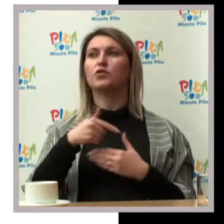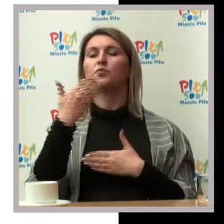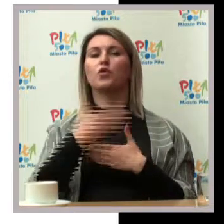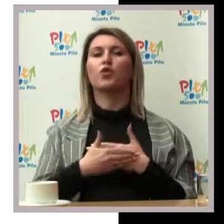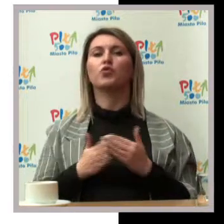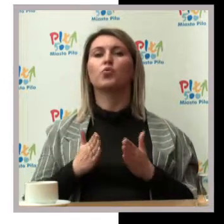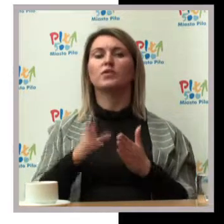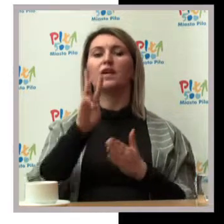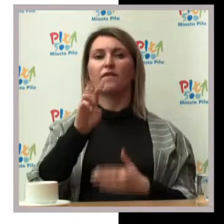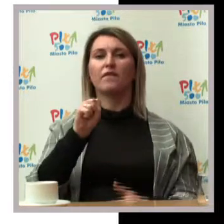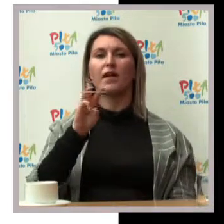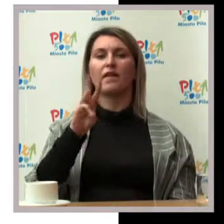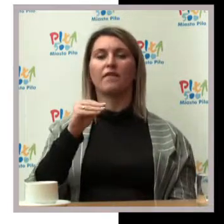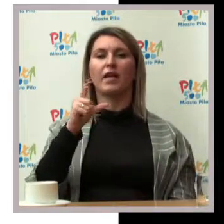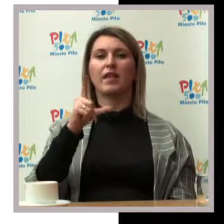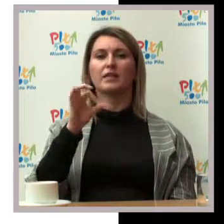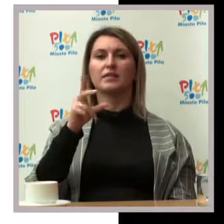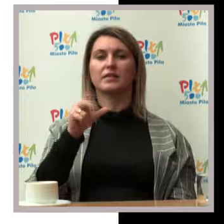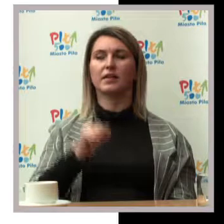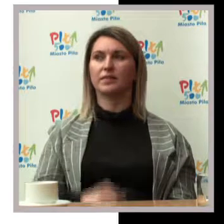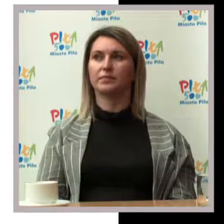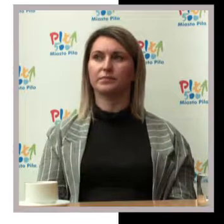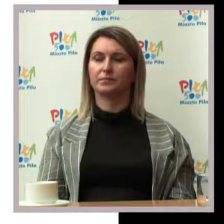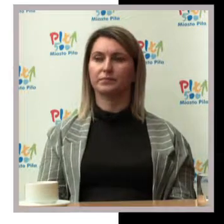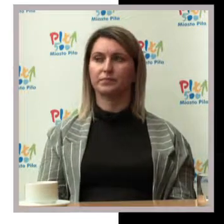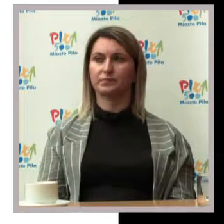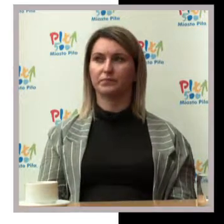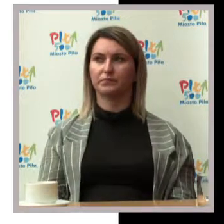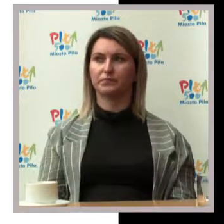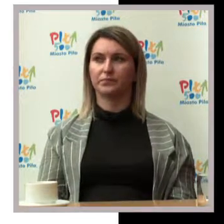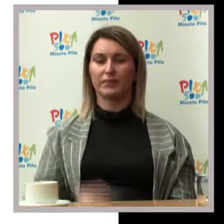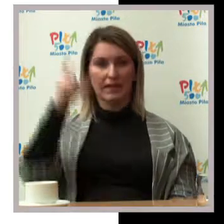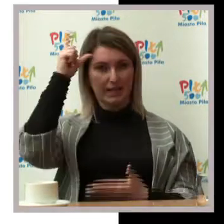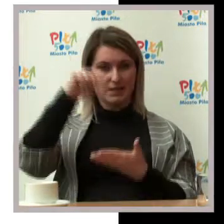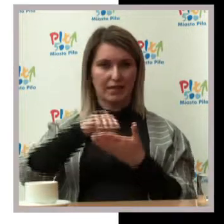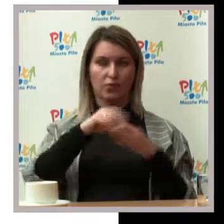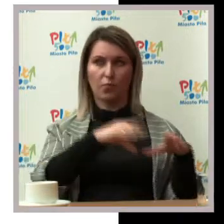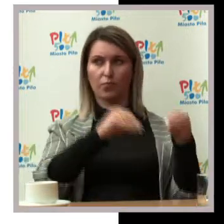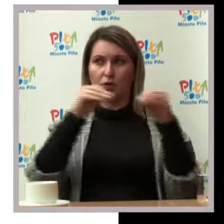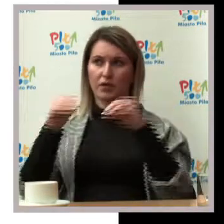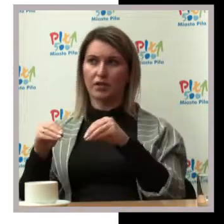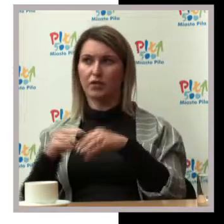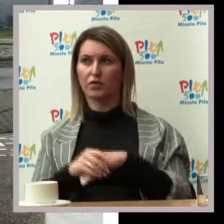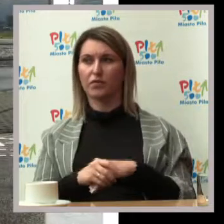a właściwie sfinansowania tego ostatniego zakresu. Tak jak mówiłam, centrum przesiadkowe i kontynuacja budowy systemu dynamicznej informacji